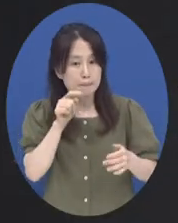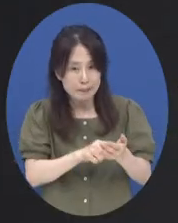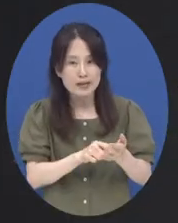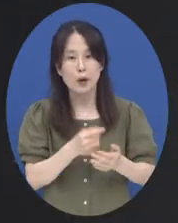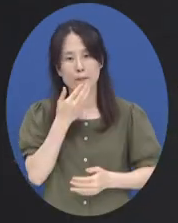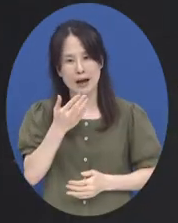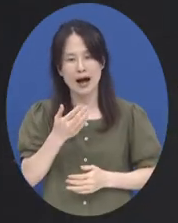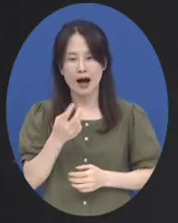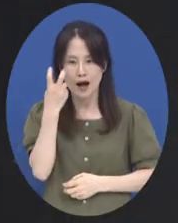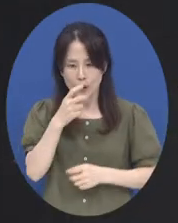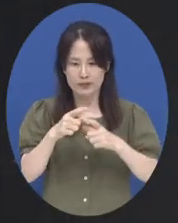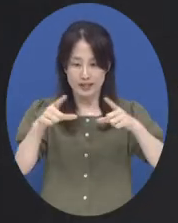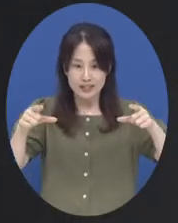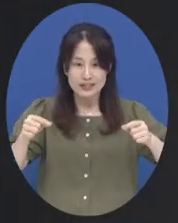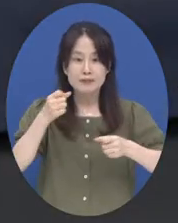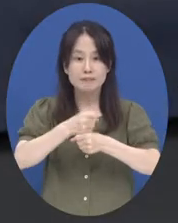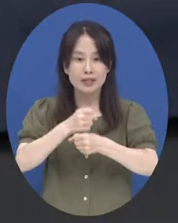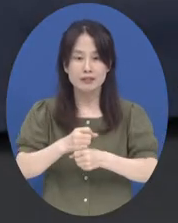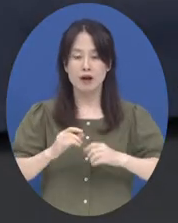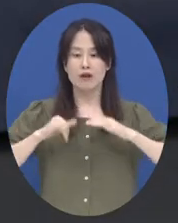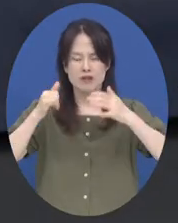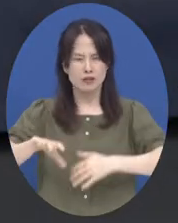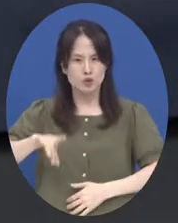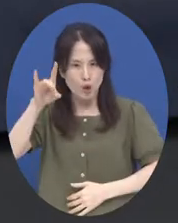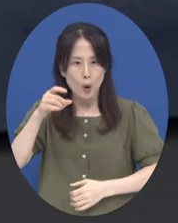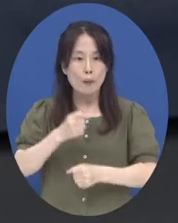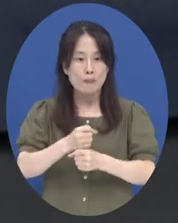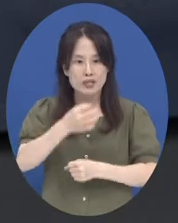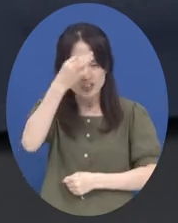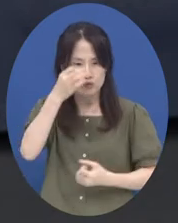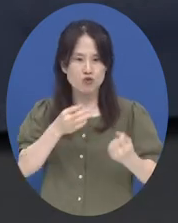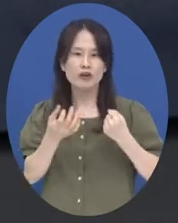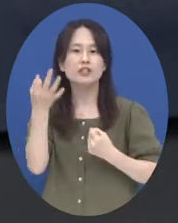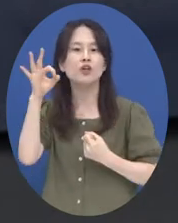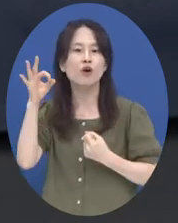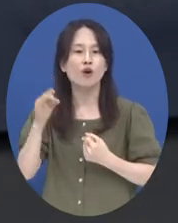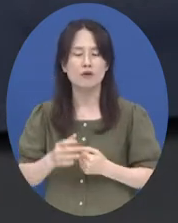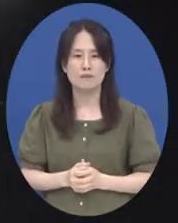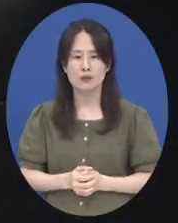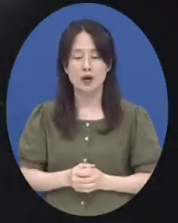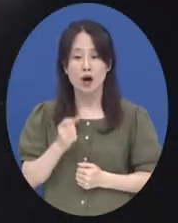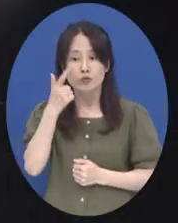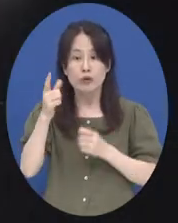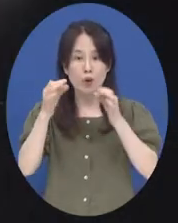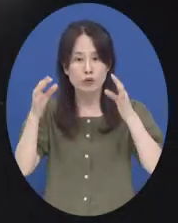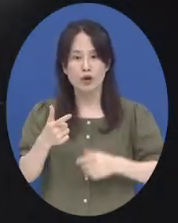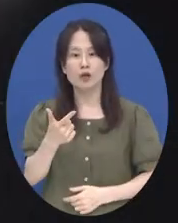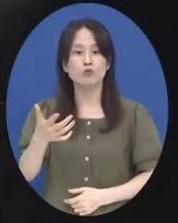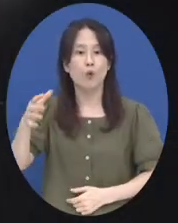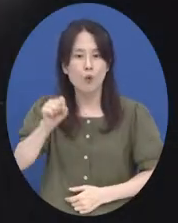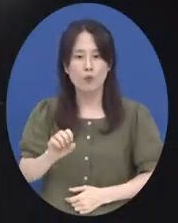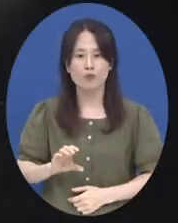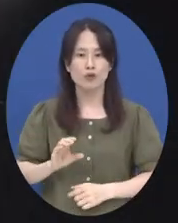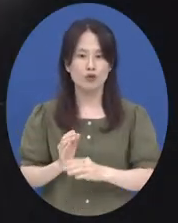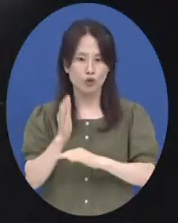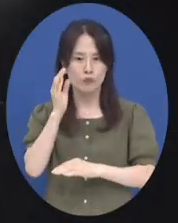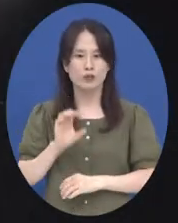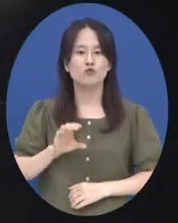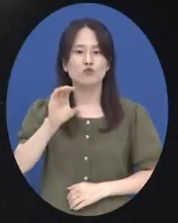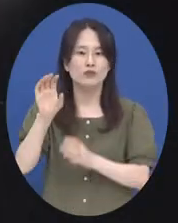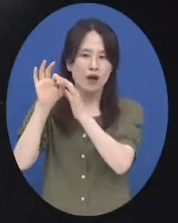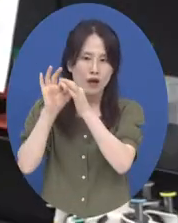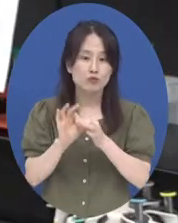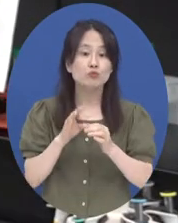개발했습니다. 세계 최초로 개발한 기술력을 인정받아 반년이 되지 않은 기간 동안 6억 원이 넘는 투자가 이어지고 있는